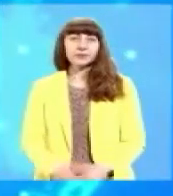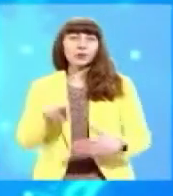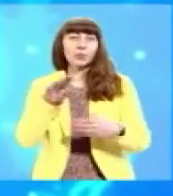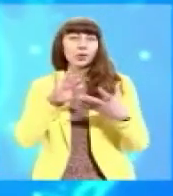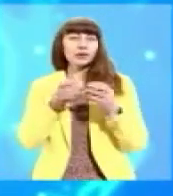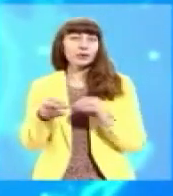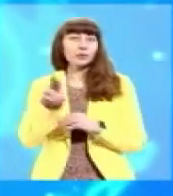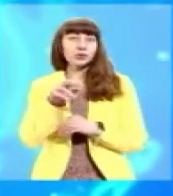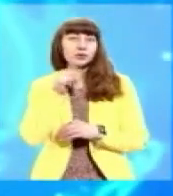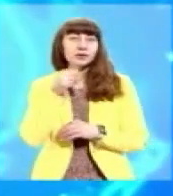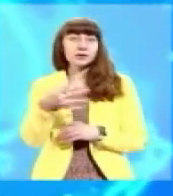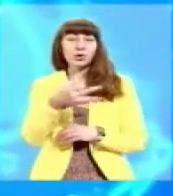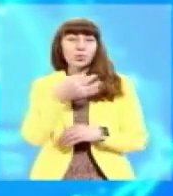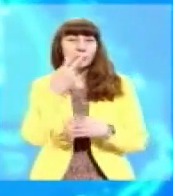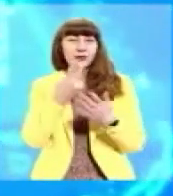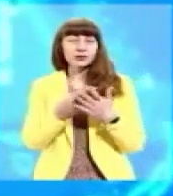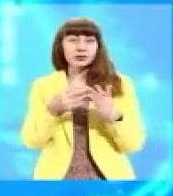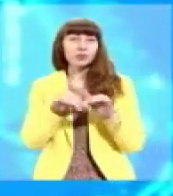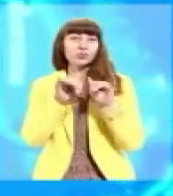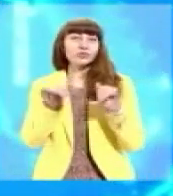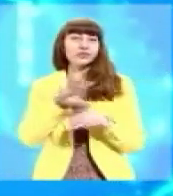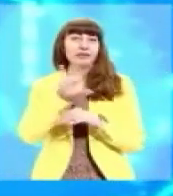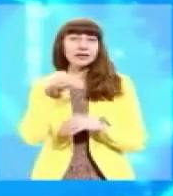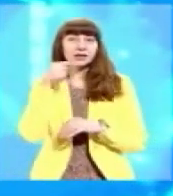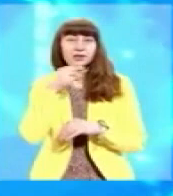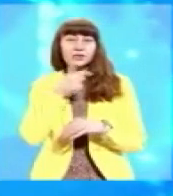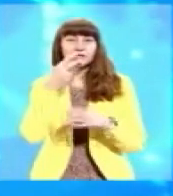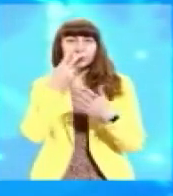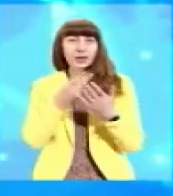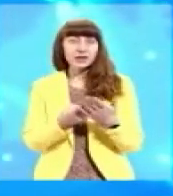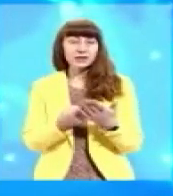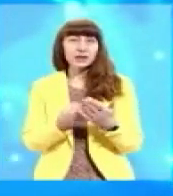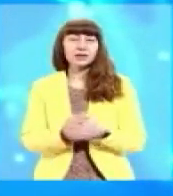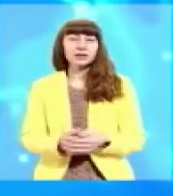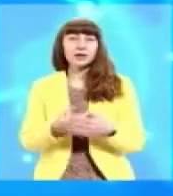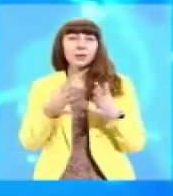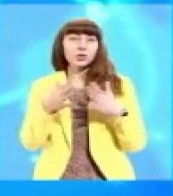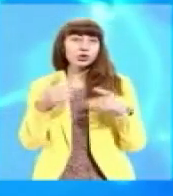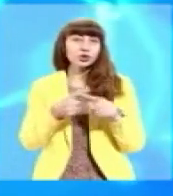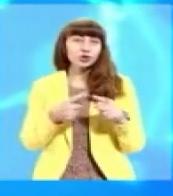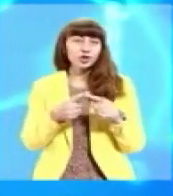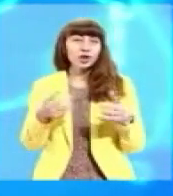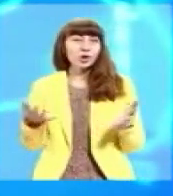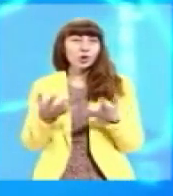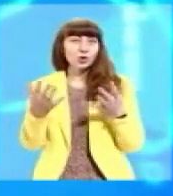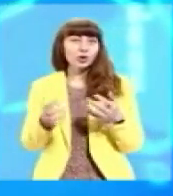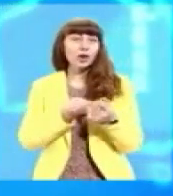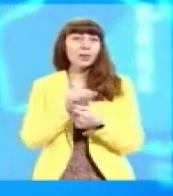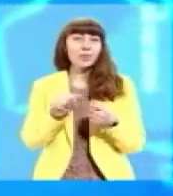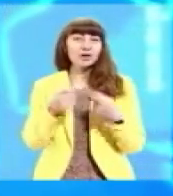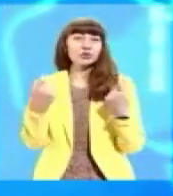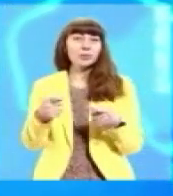По итогам января Кустанайская область показывает рост всех экономических показателей. Особенно выделяются такие сферы, как легкая и